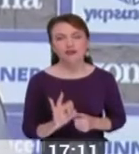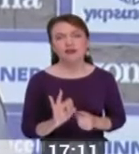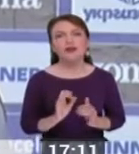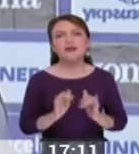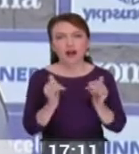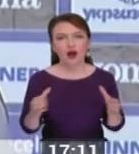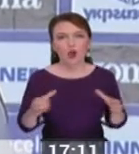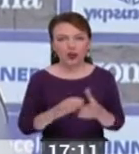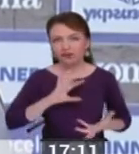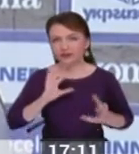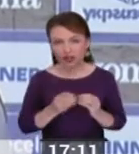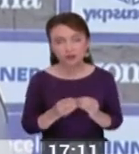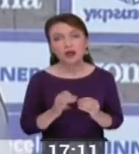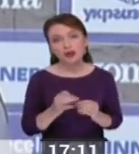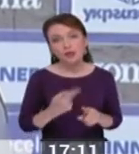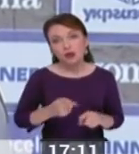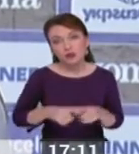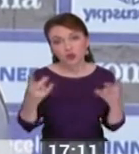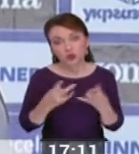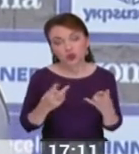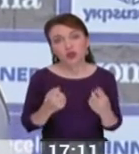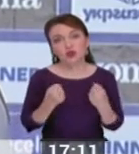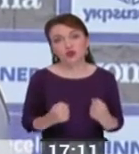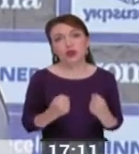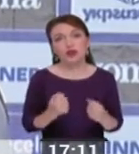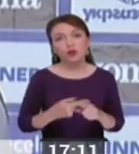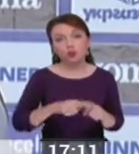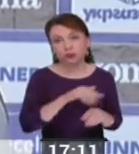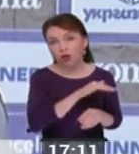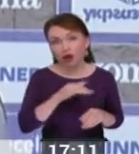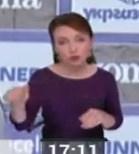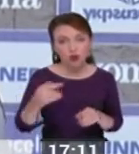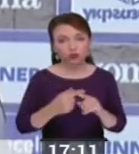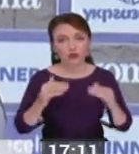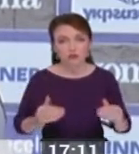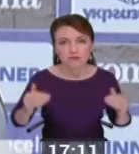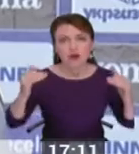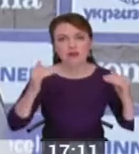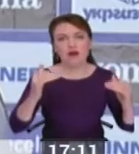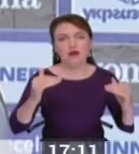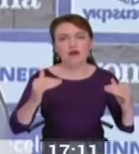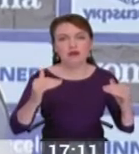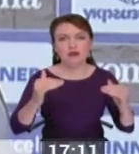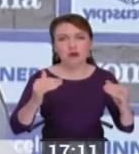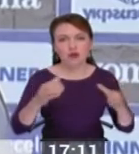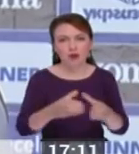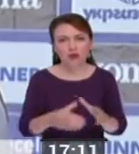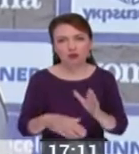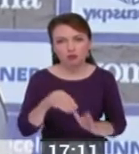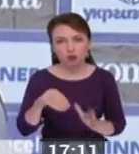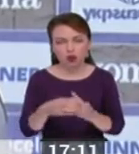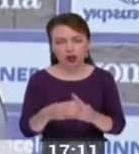для команды в целом. Поэтому этот нужно держать эту планку, которую подняла команда сборная,